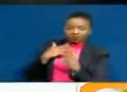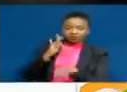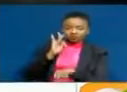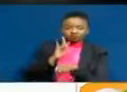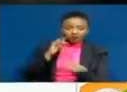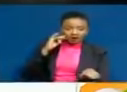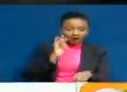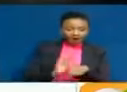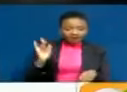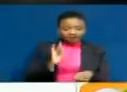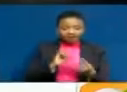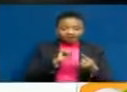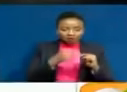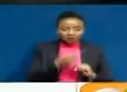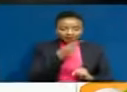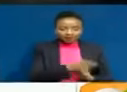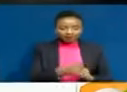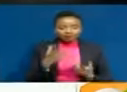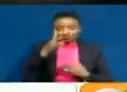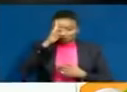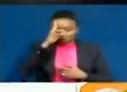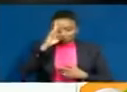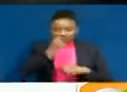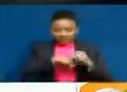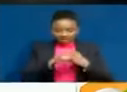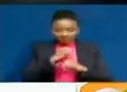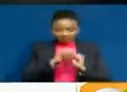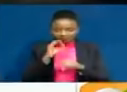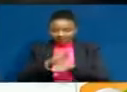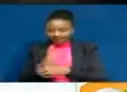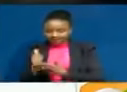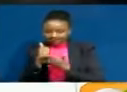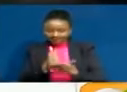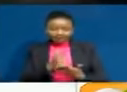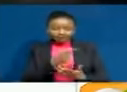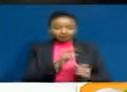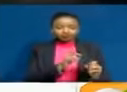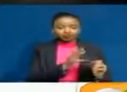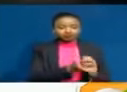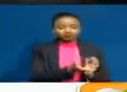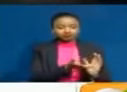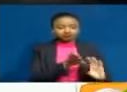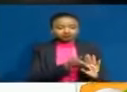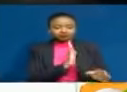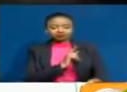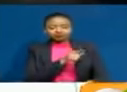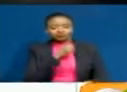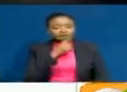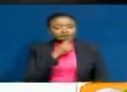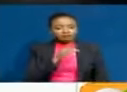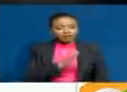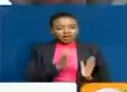mkononi. Iliwalazimu maafisa wa polisi kutafuta usaidizi. Francis Mtalaki alishuhudia tukio hilo na kutuandalia taarifa